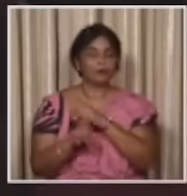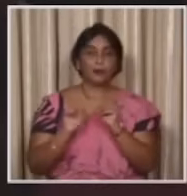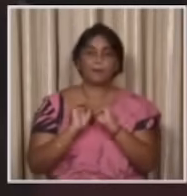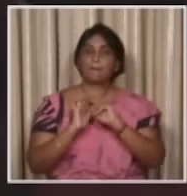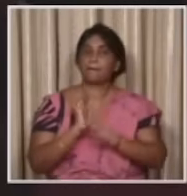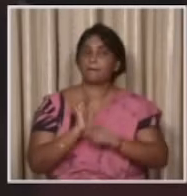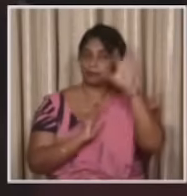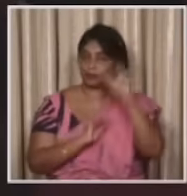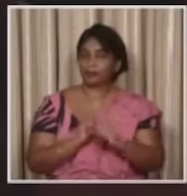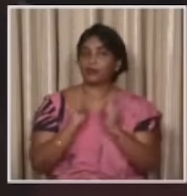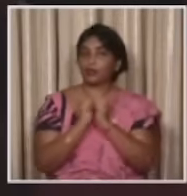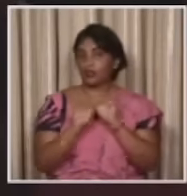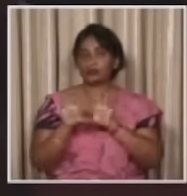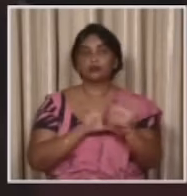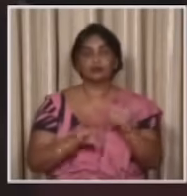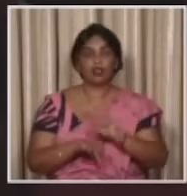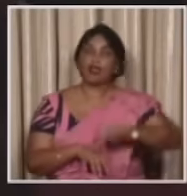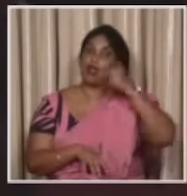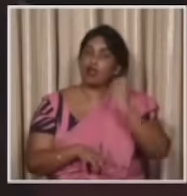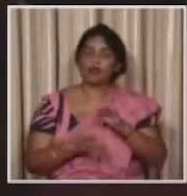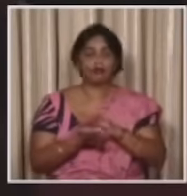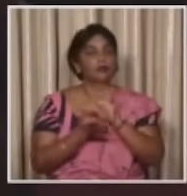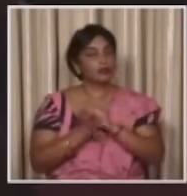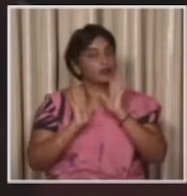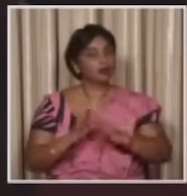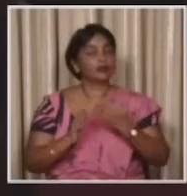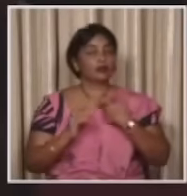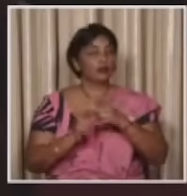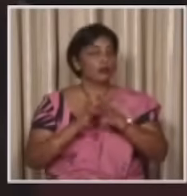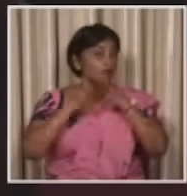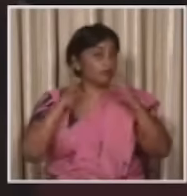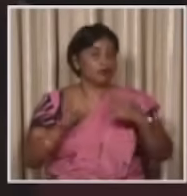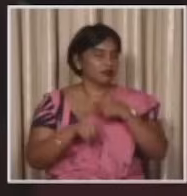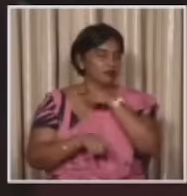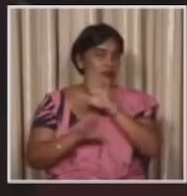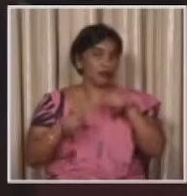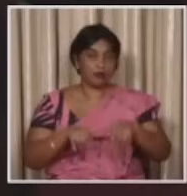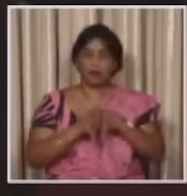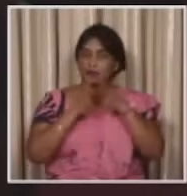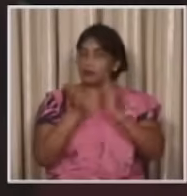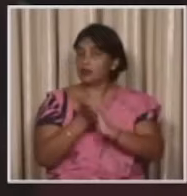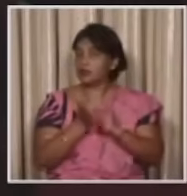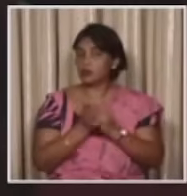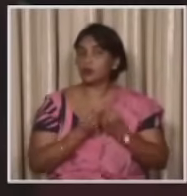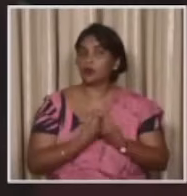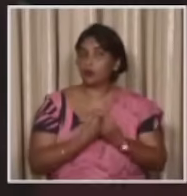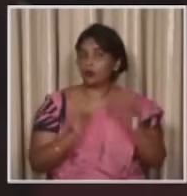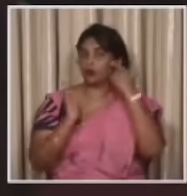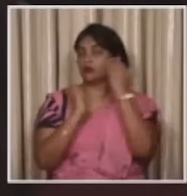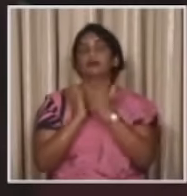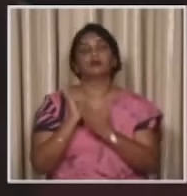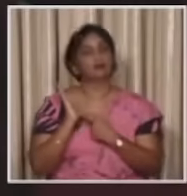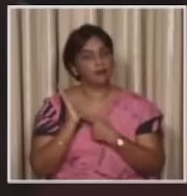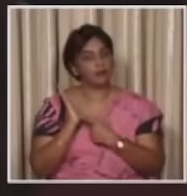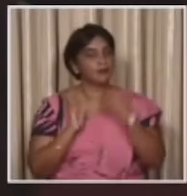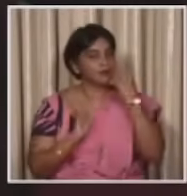පනතක් ගෙනාවා සේවාවන් වෙන් කරන්න ඒක අනුමත වුණා. හැබැයි ඊටත් වැඩිය පුළුල් ලෙස අද මේ සේවාවන් කාර්යක්ෂම කිරීමේ යෝජනාවක් ඇවිල්ලා